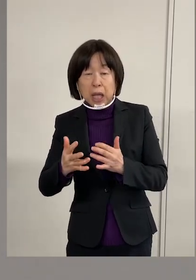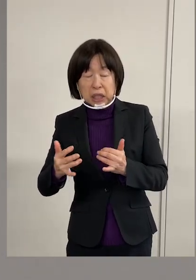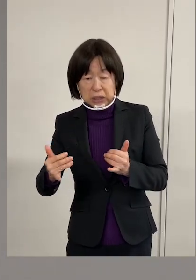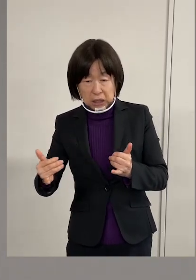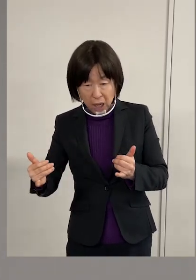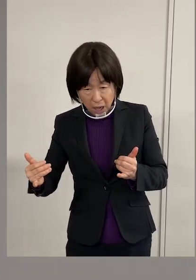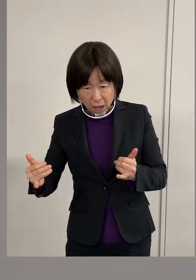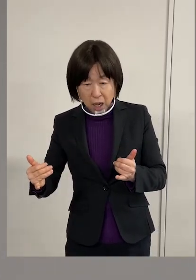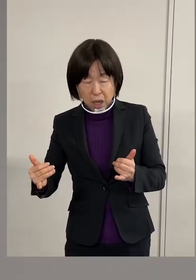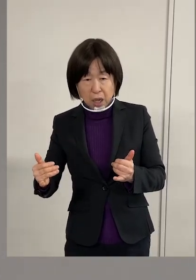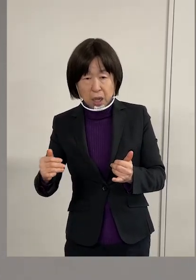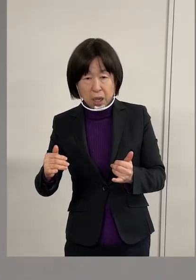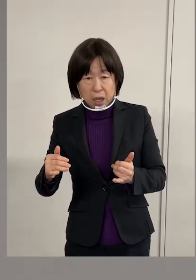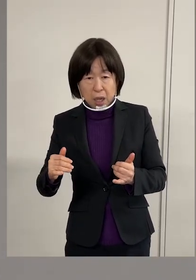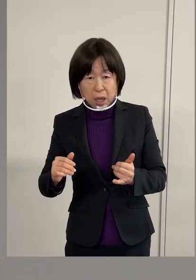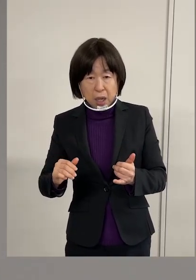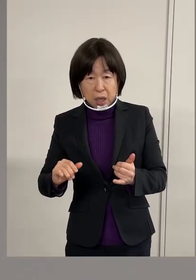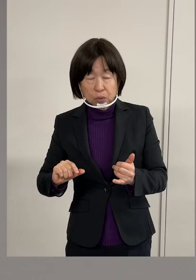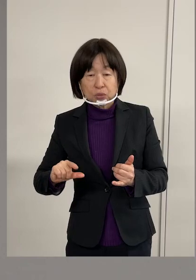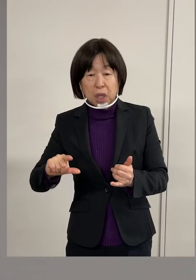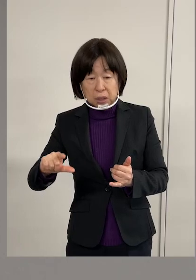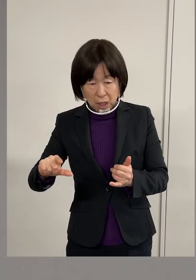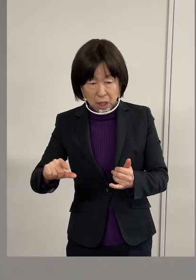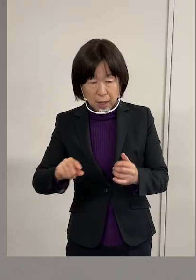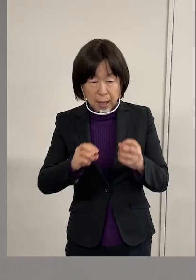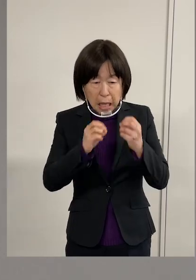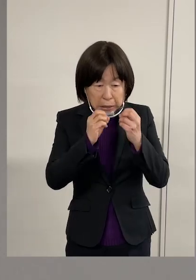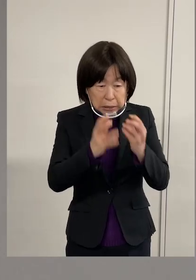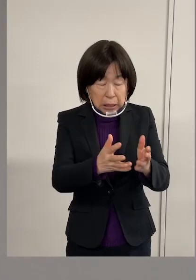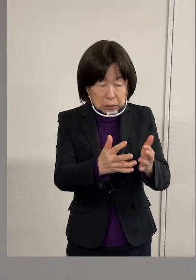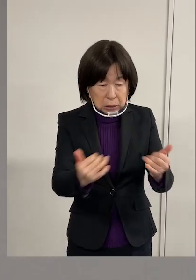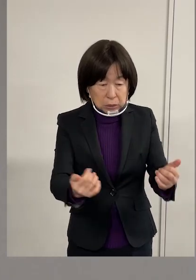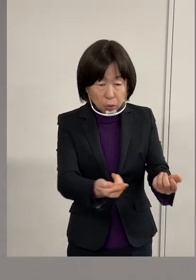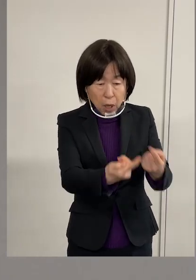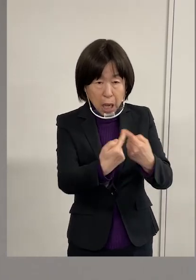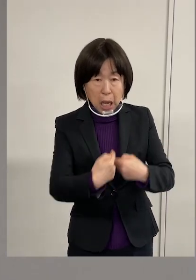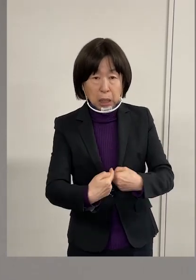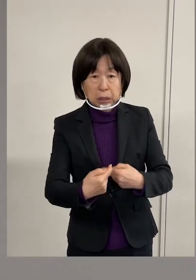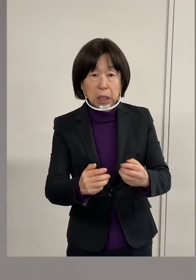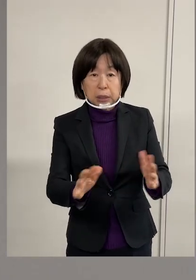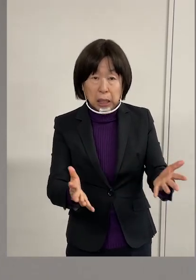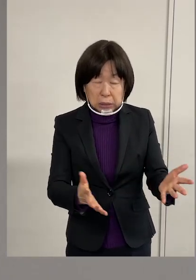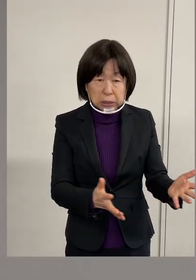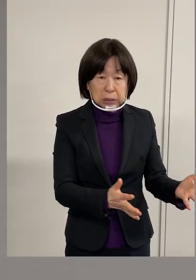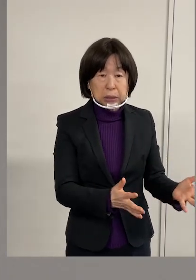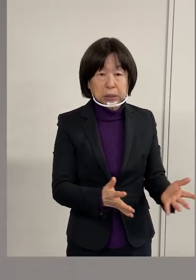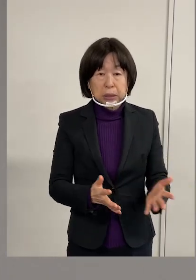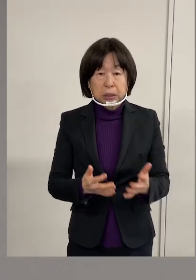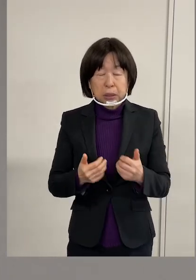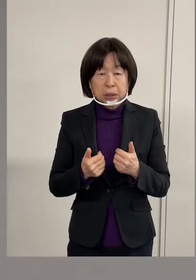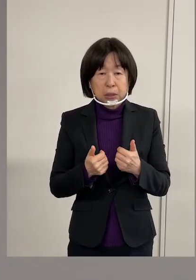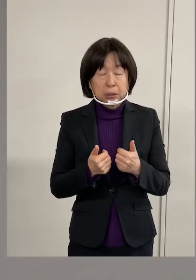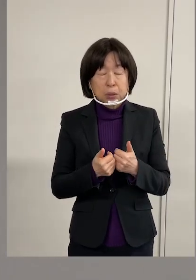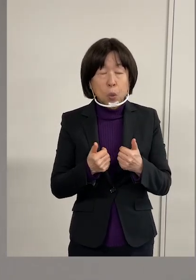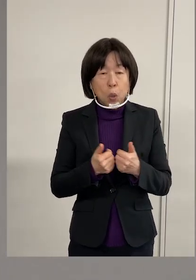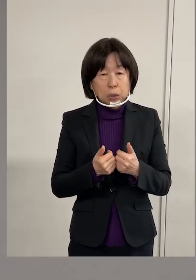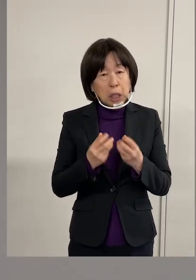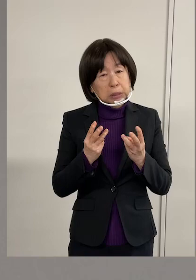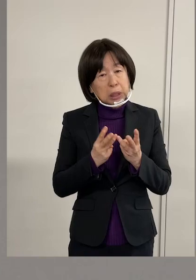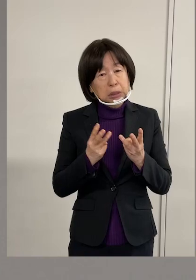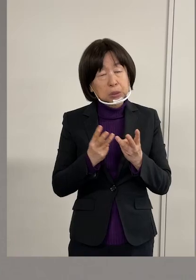こないこと、この二つが課題として上がっているかと思うんですけれども、この相談件数が上がらないということ